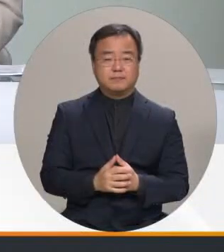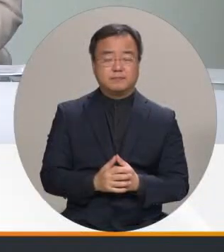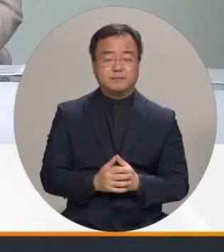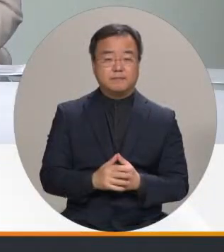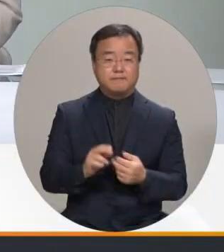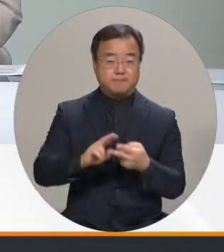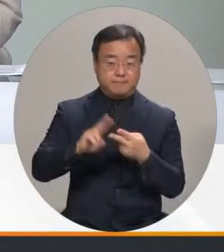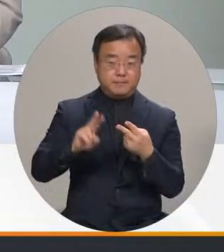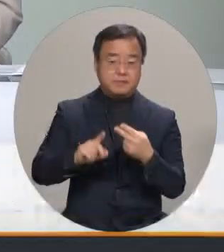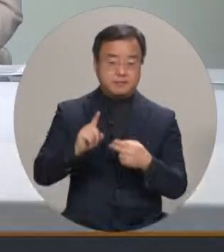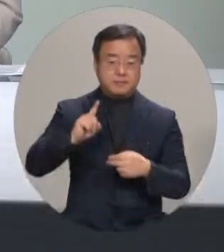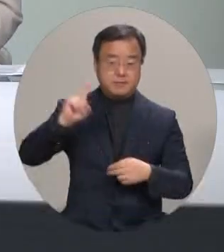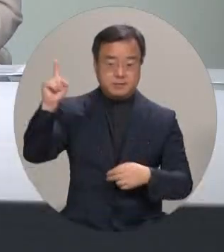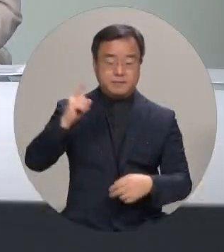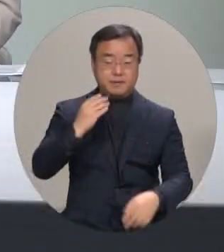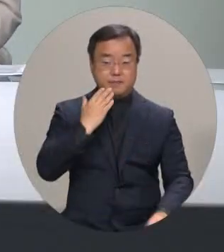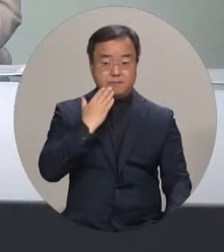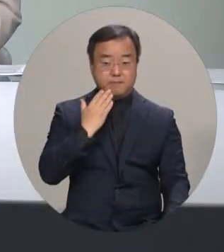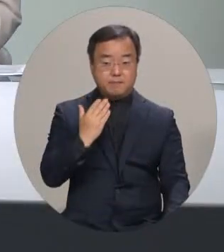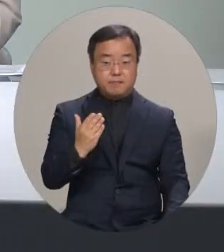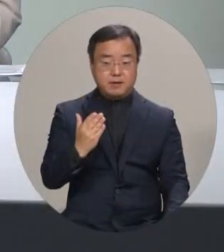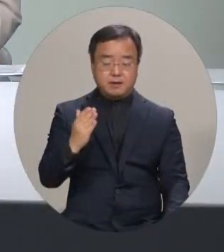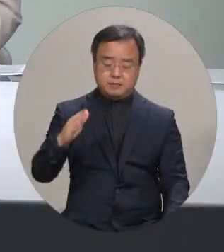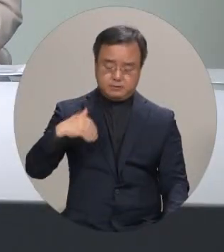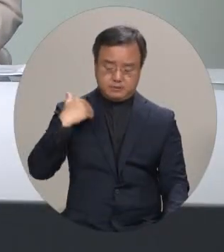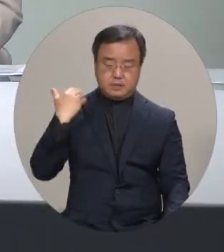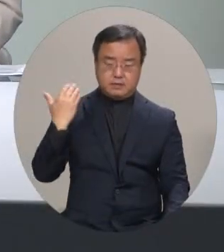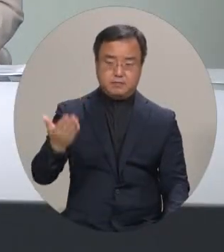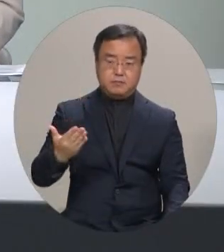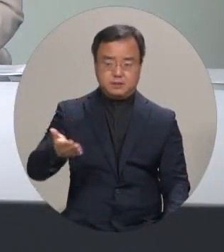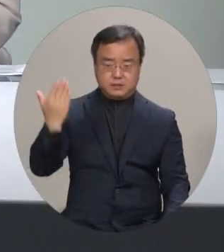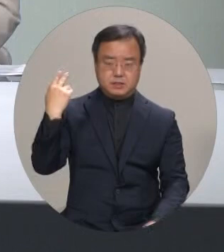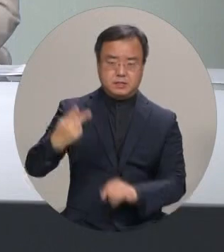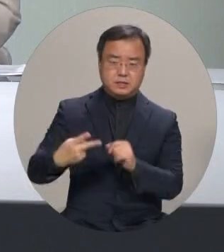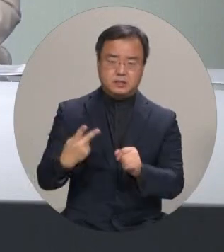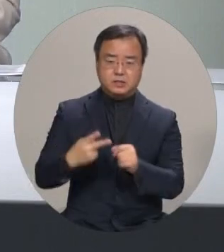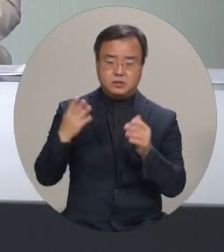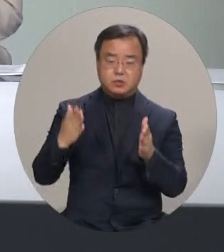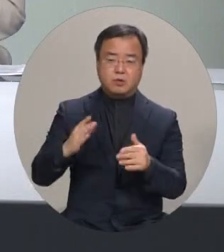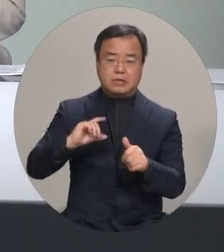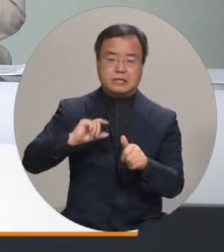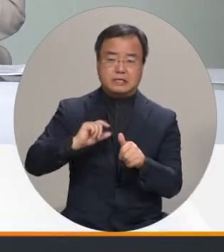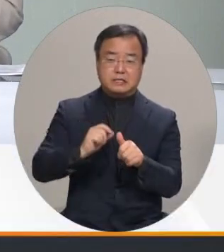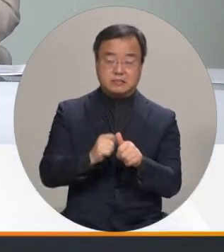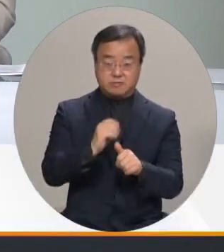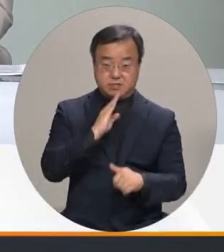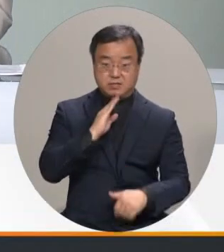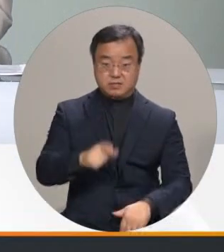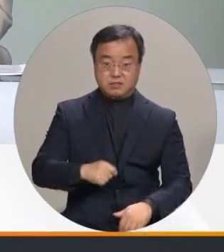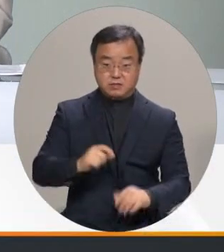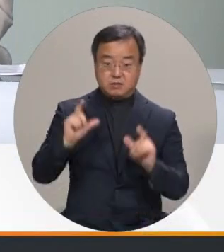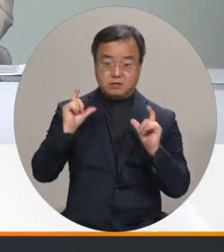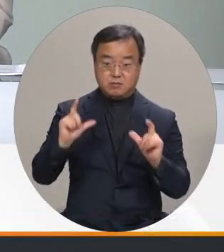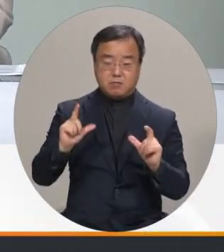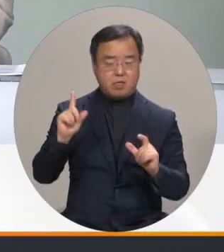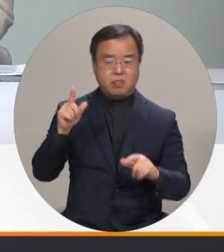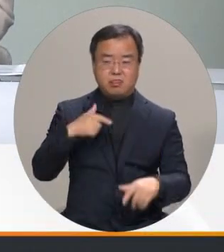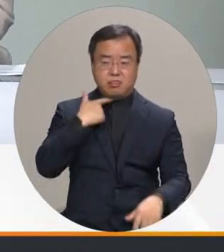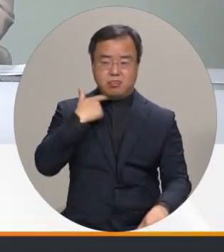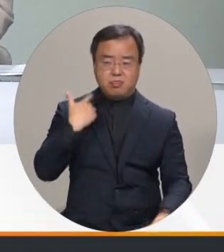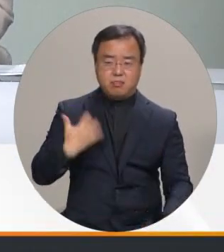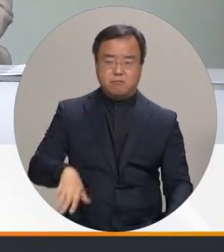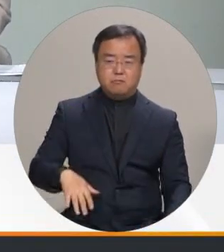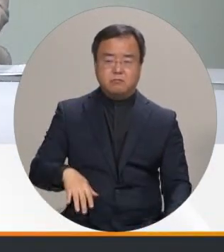형사 처벌을 할 수 있게 된 뒤에도 지난 2년 동안 실형이 선고된 사리는 한 번도 없습니다 어떤